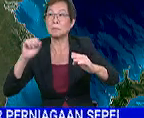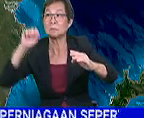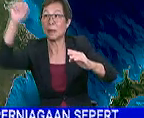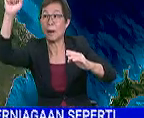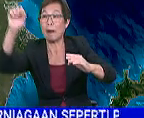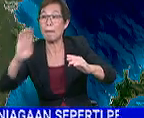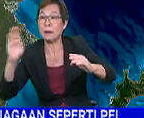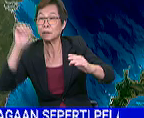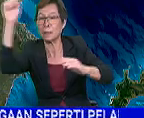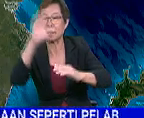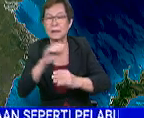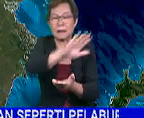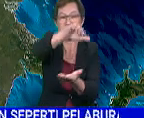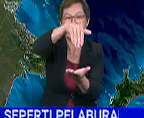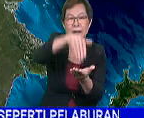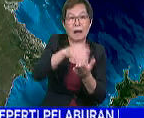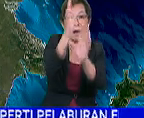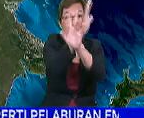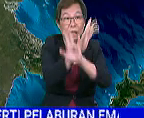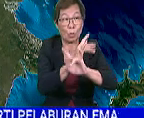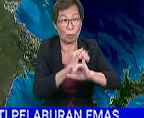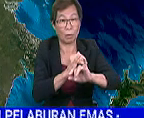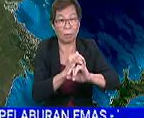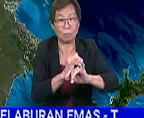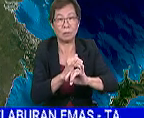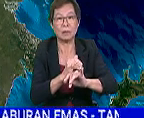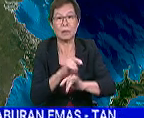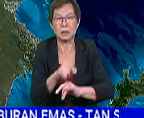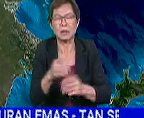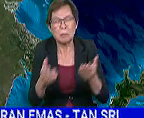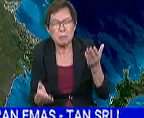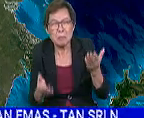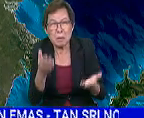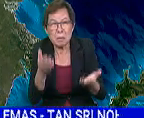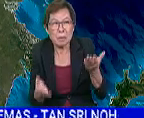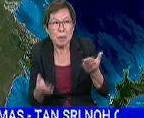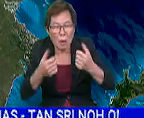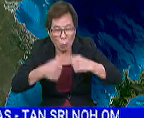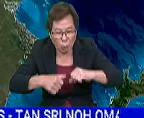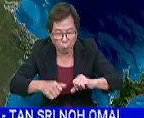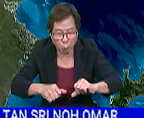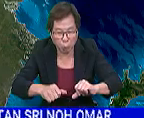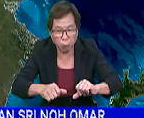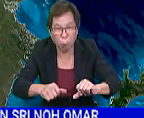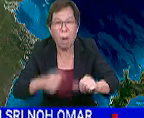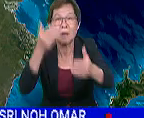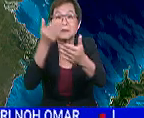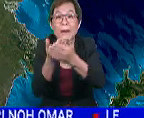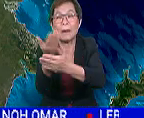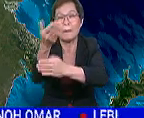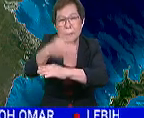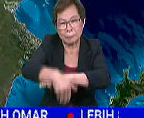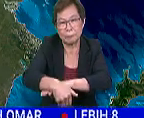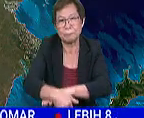Sabah serta bahagian Tengah Negeri Sarawak dan keadaan ini dijangka mampu untuk berterusan sehingga ke malam